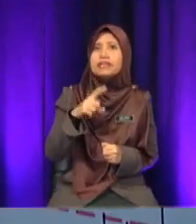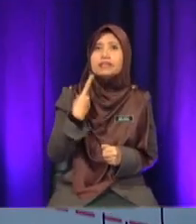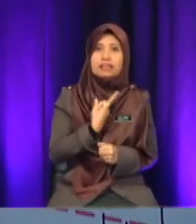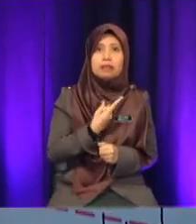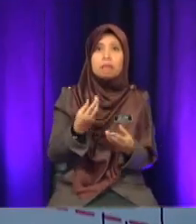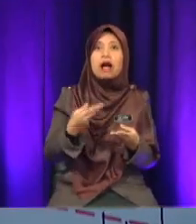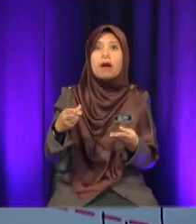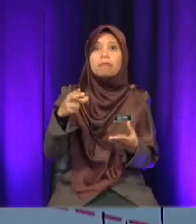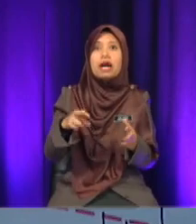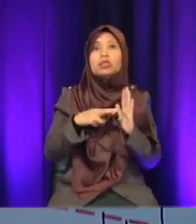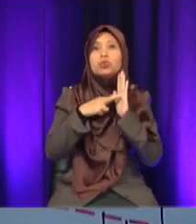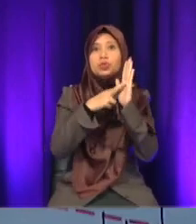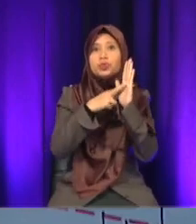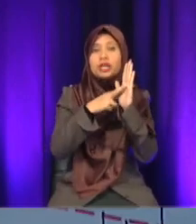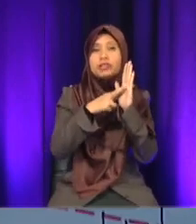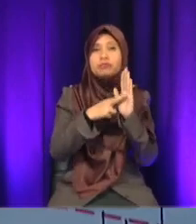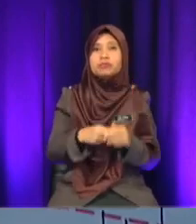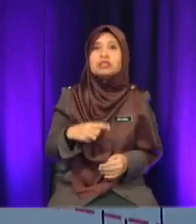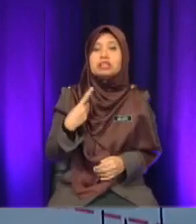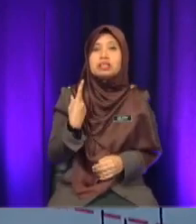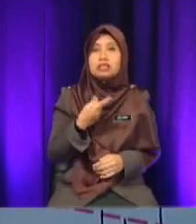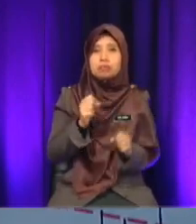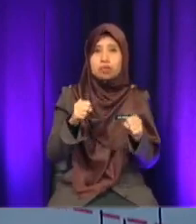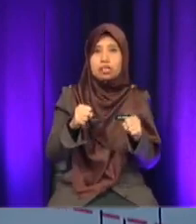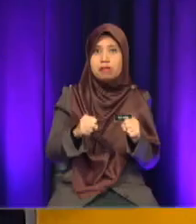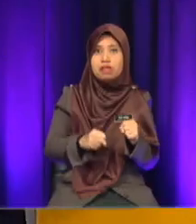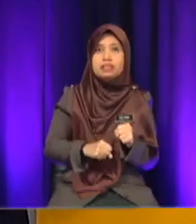cari ah kalian enggak tahu dengan lebih